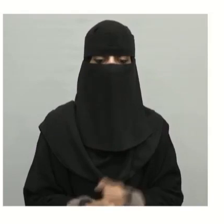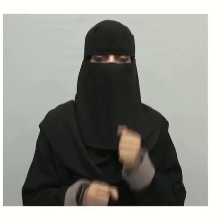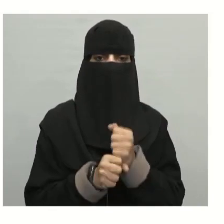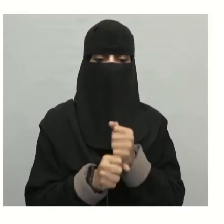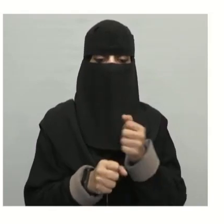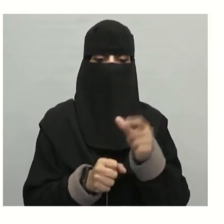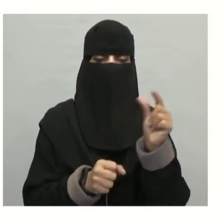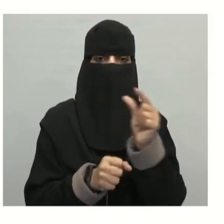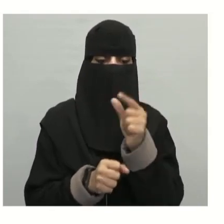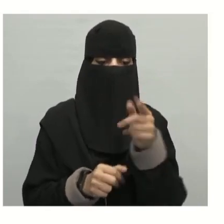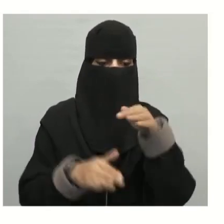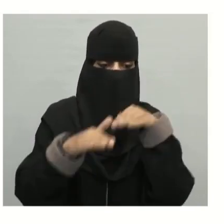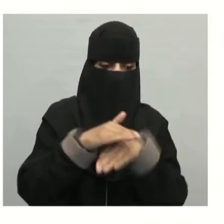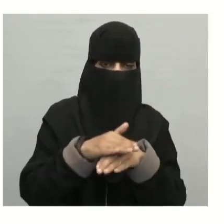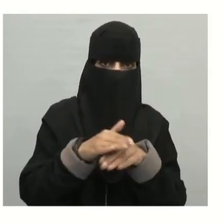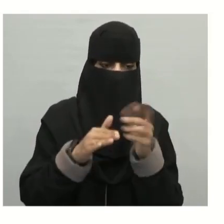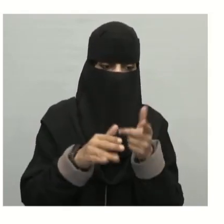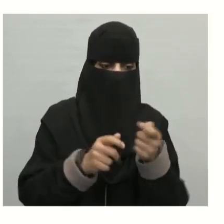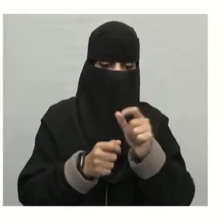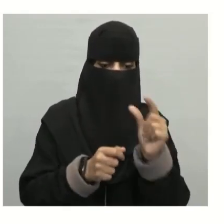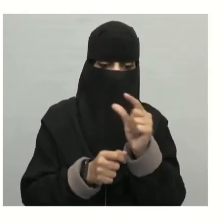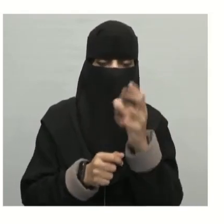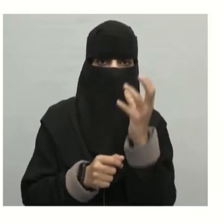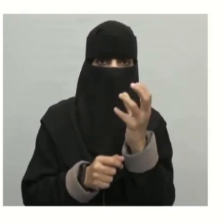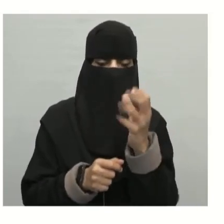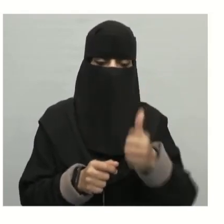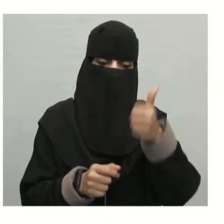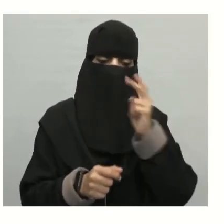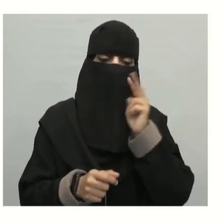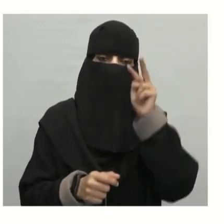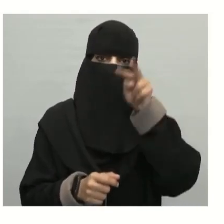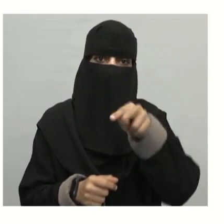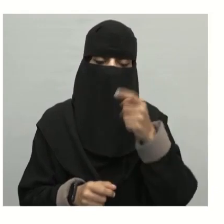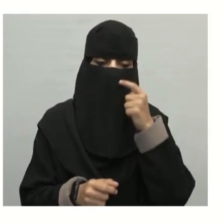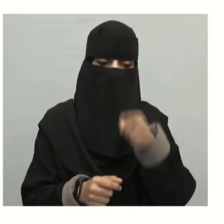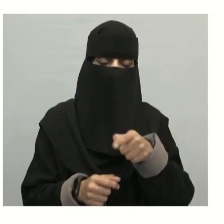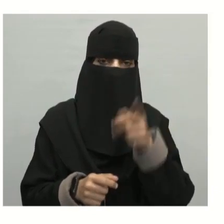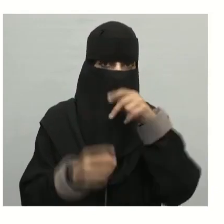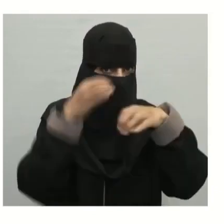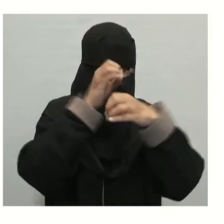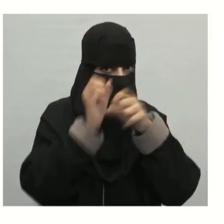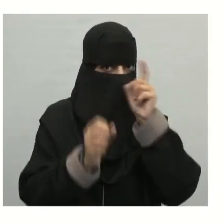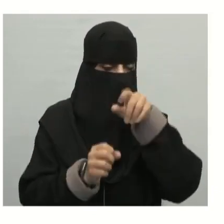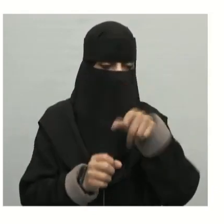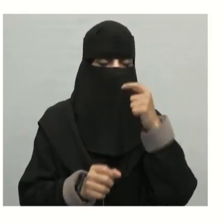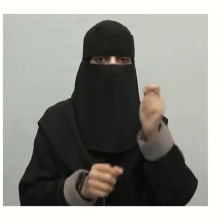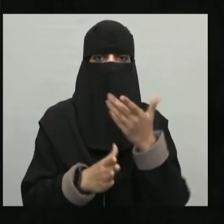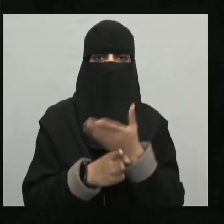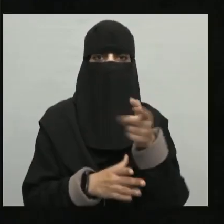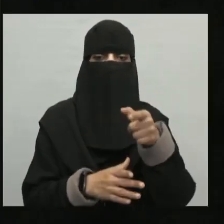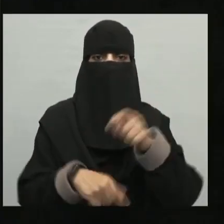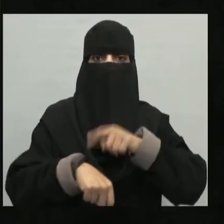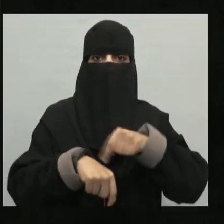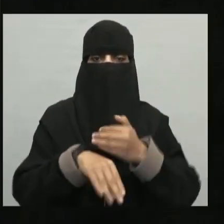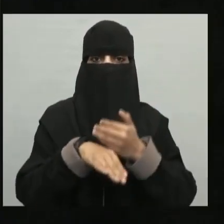تصبح بلورات الصخور الناريه الجوفيه تحويل بلورات كبيره يمكن رؤيتها بالعين المجرده بسهوله لانها